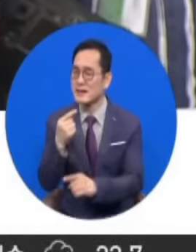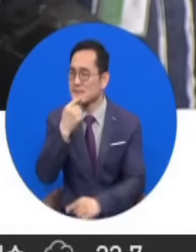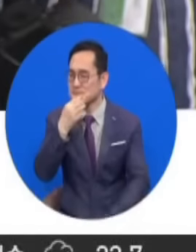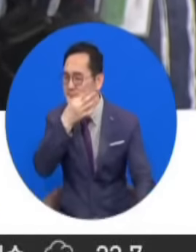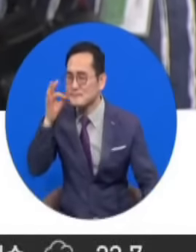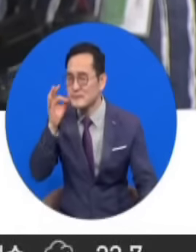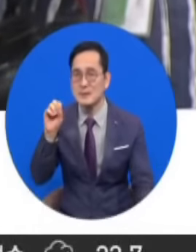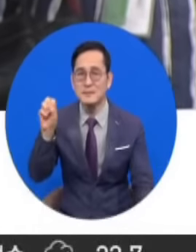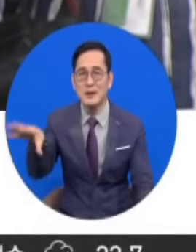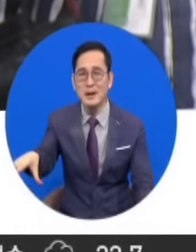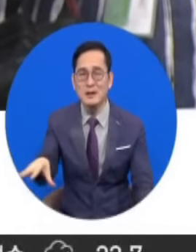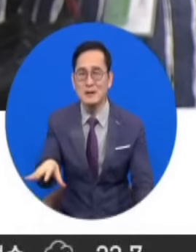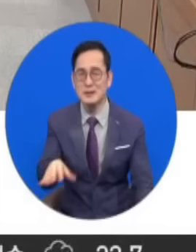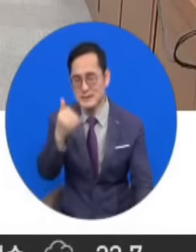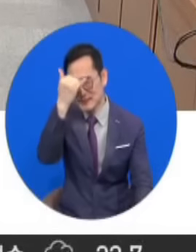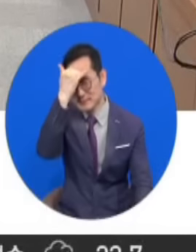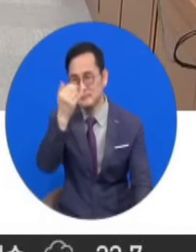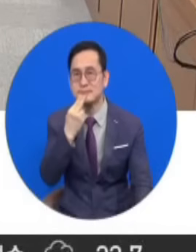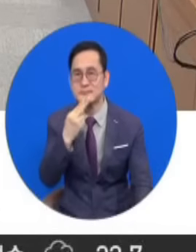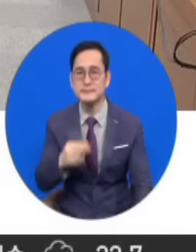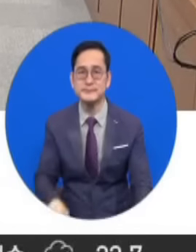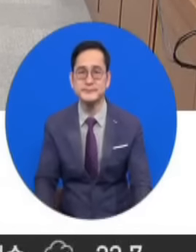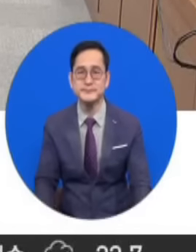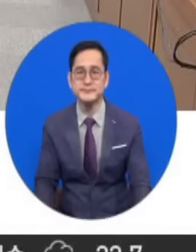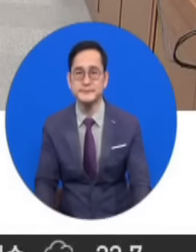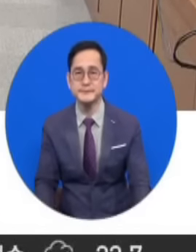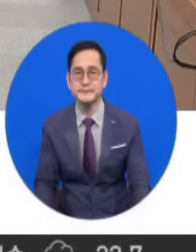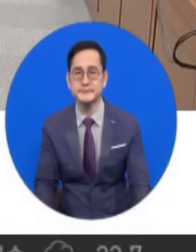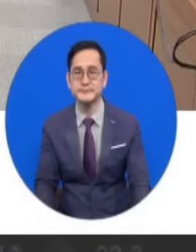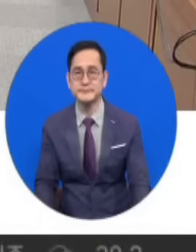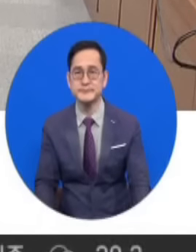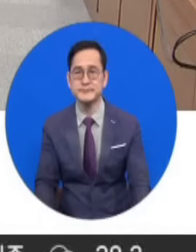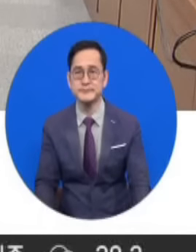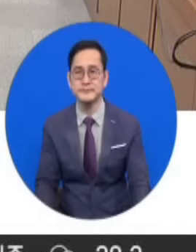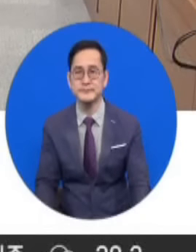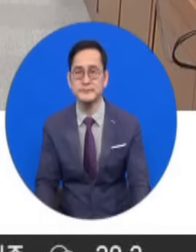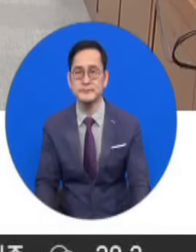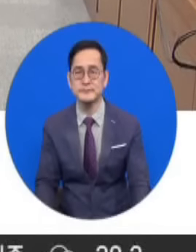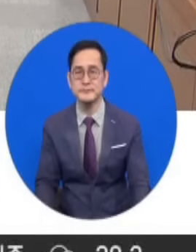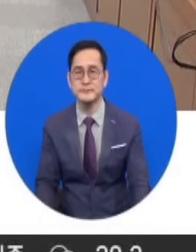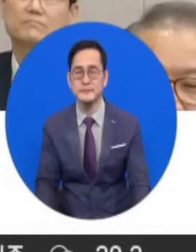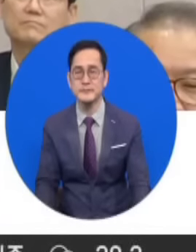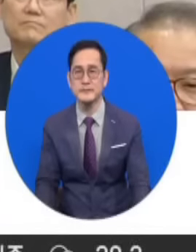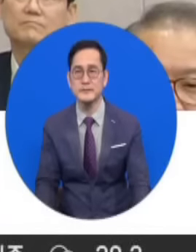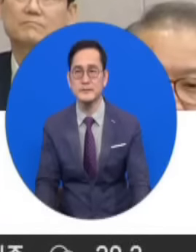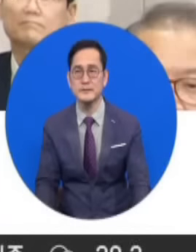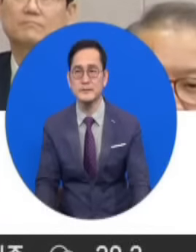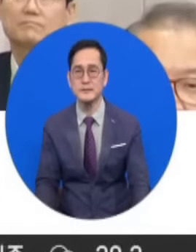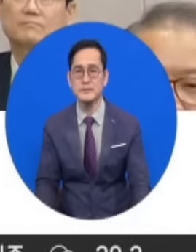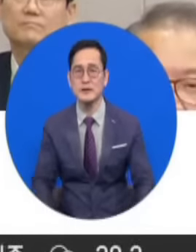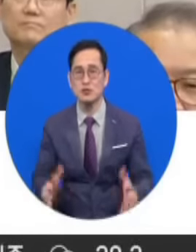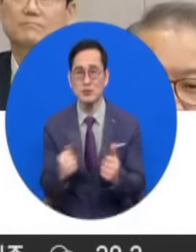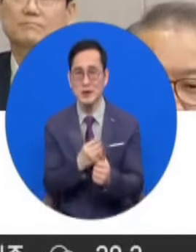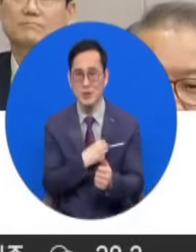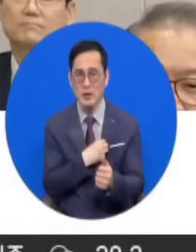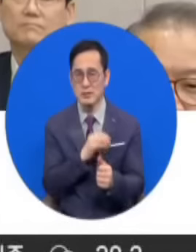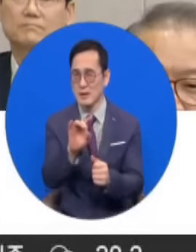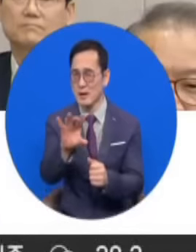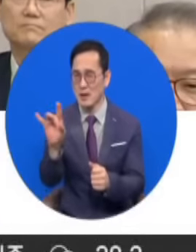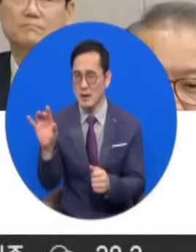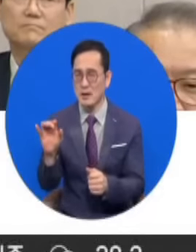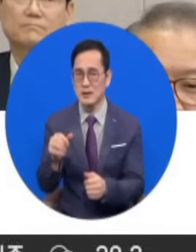절대 써서는 안 됩니다. 네. 이게 첫 번째는 이제 그 국민의 대표인 위원 한 분 한 분의 그 인격을 모독해서는 안 되는